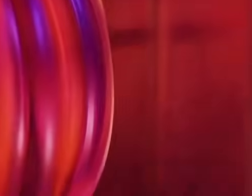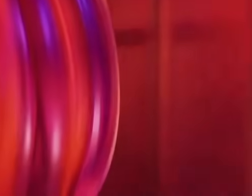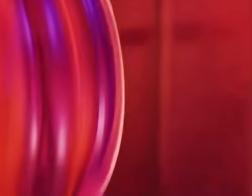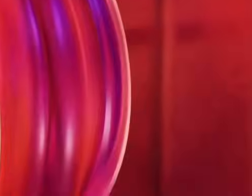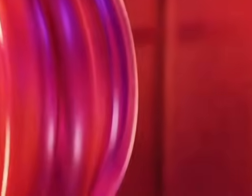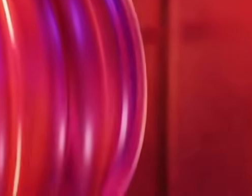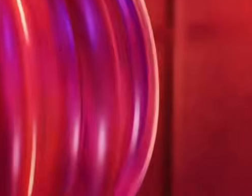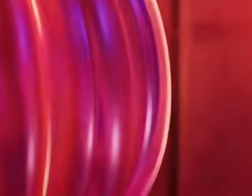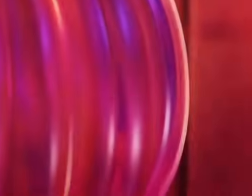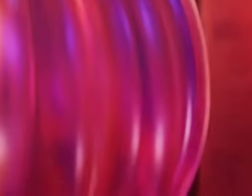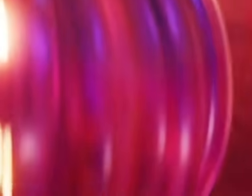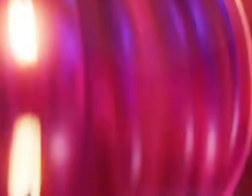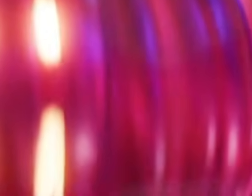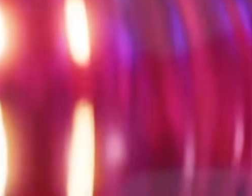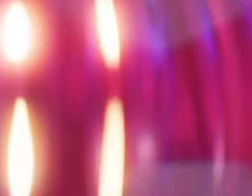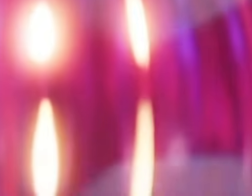Waj'alhu lana